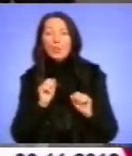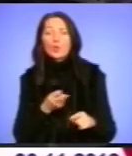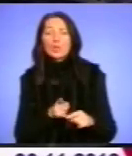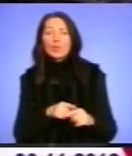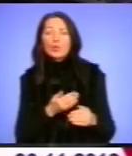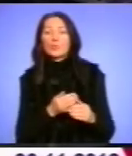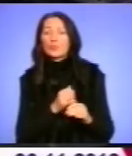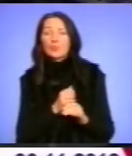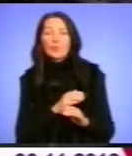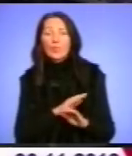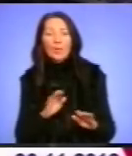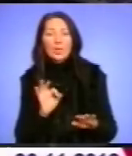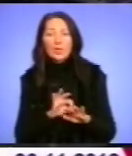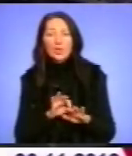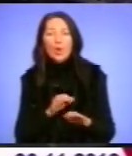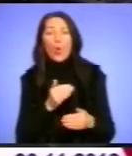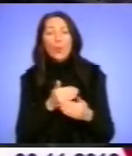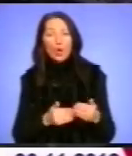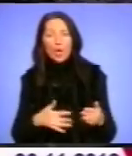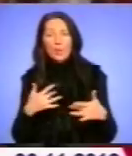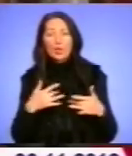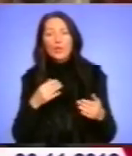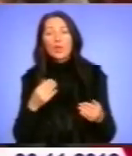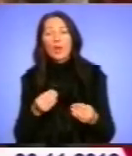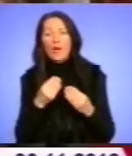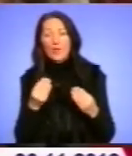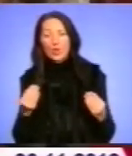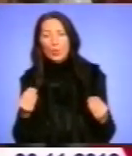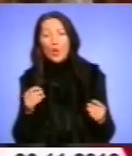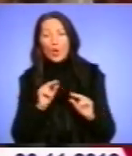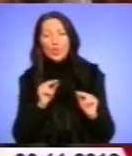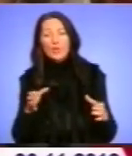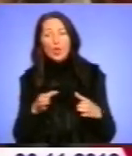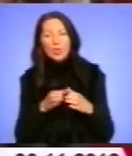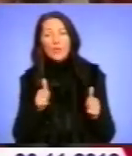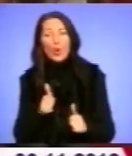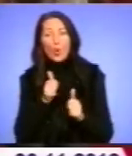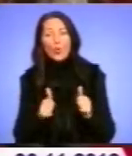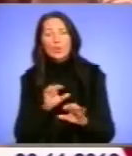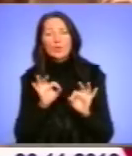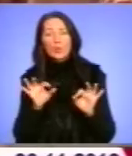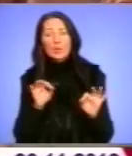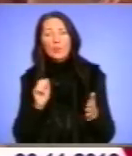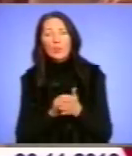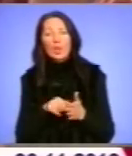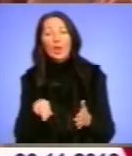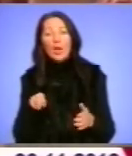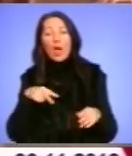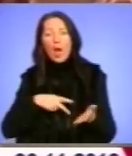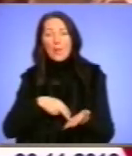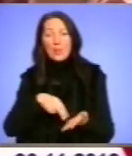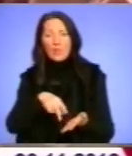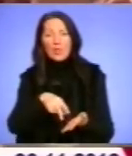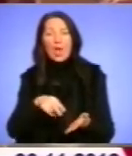запобігти. У програмі театралізовані виступи учнівських колективів, конкурс інформаційних матеріалів, дефіле у футболках із